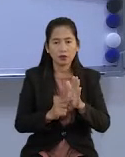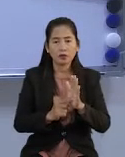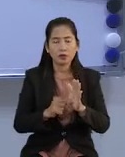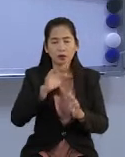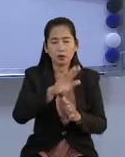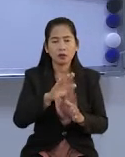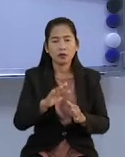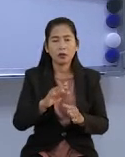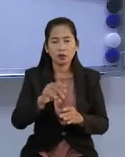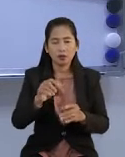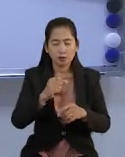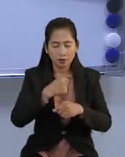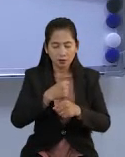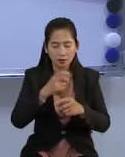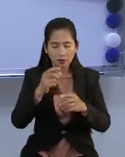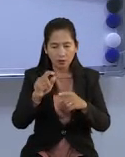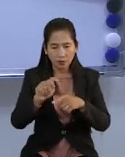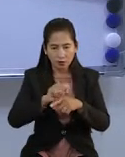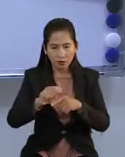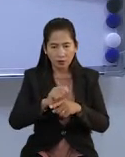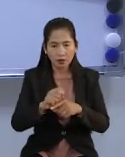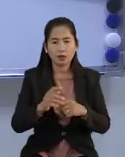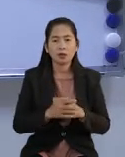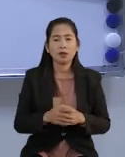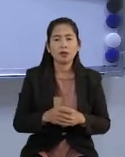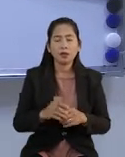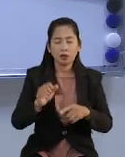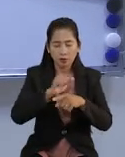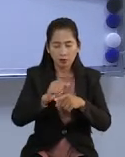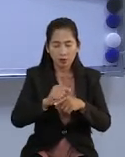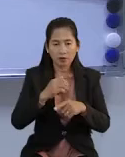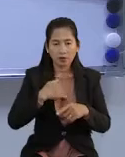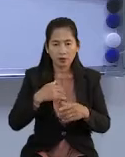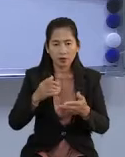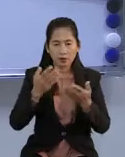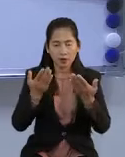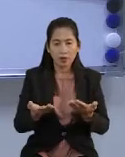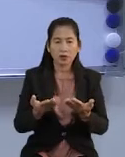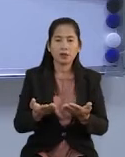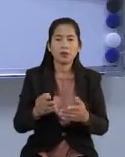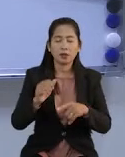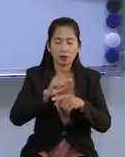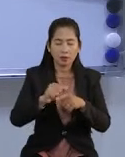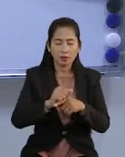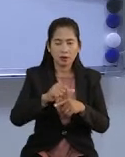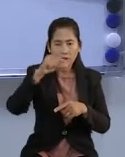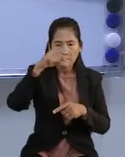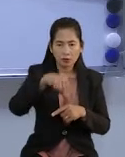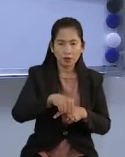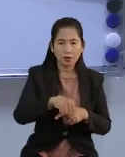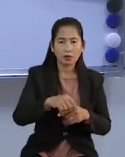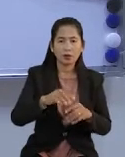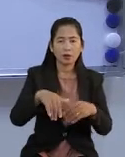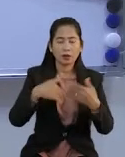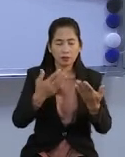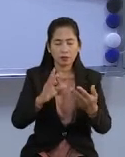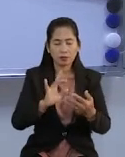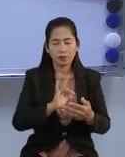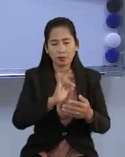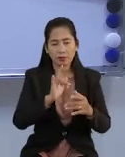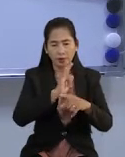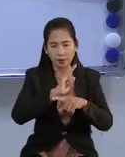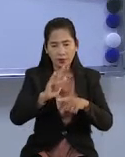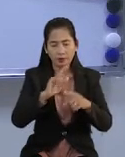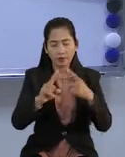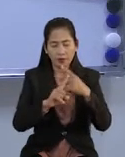hai con đưa mà thôi lùm hạt ní. Chà, nhưng chẳng, xâm rạp lùm hạt rồi bao giờ nơi bên ní, Lùm hát chùm nơi có, cứ kì ai dưỡng pra bảo màn